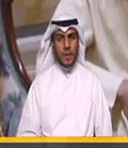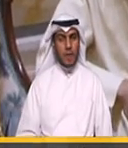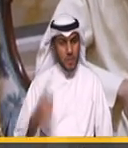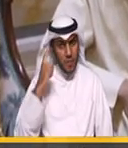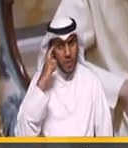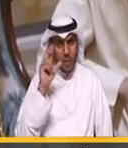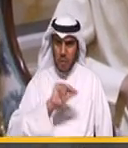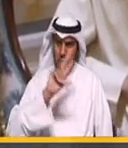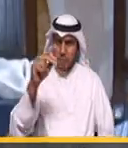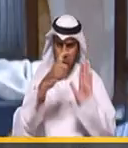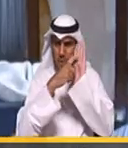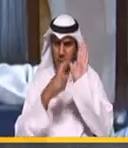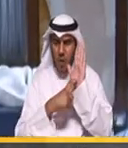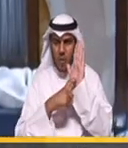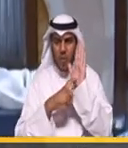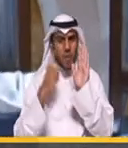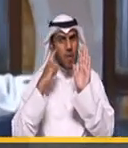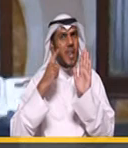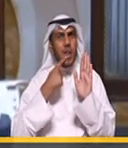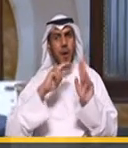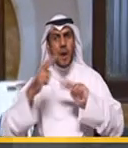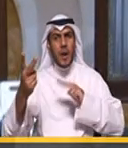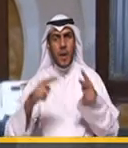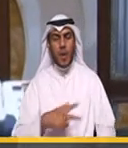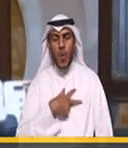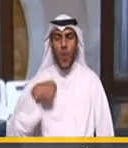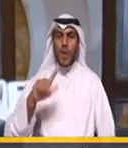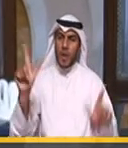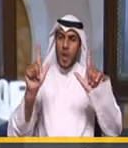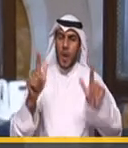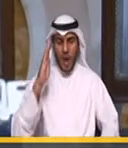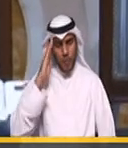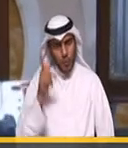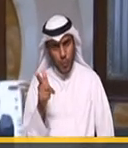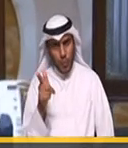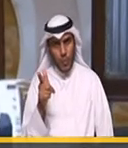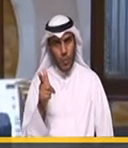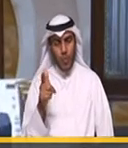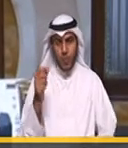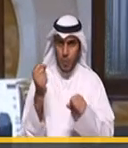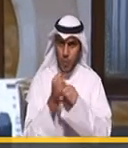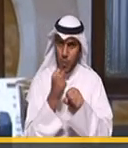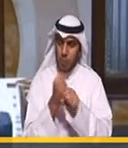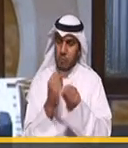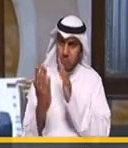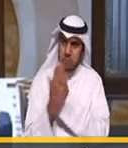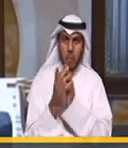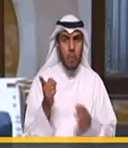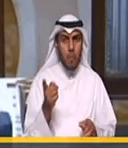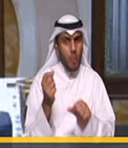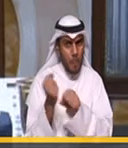فيه أخ سلمان وزير الإعلام، لكن أتمنى من وزير